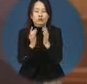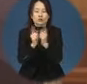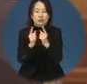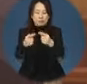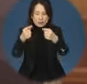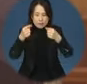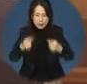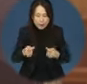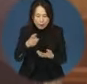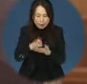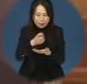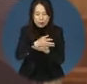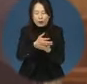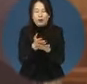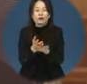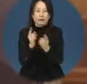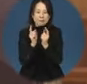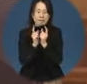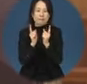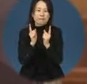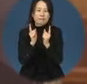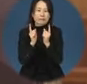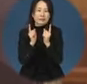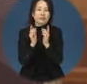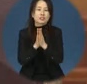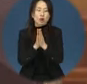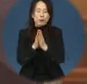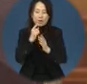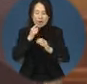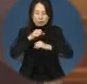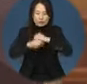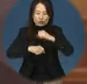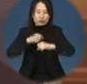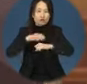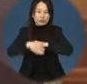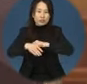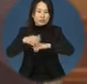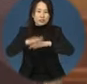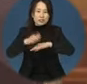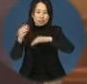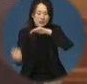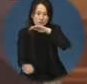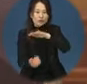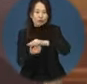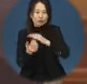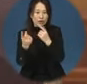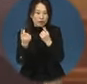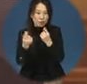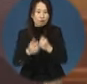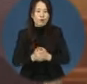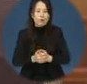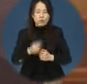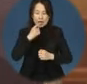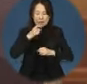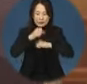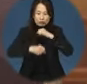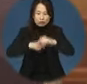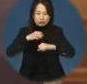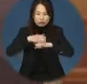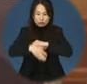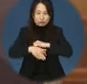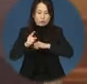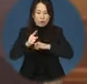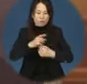또한 직접 민주주의의 실 아니고 또 네 이제 민주주의 실천의 중요한 축이 라면 권한을 권력을